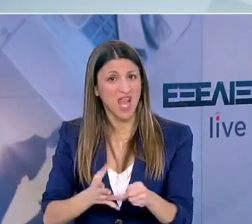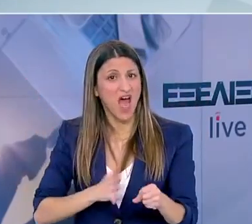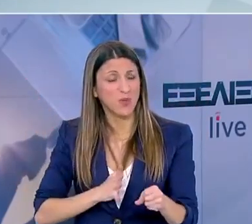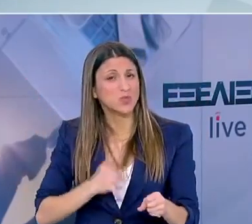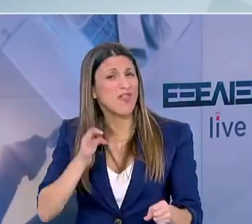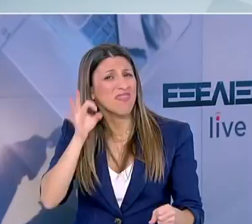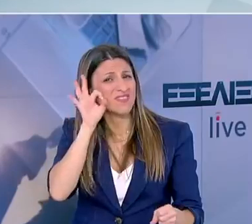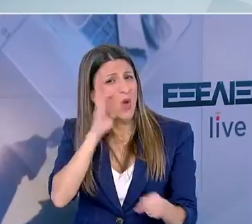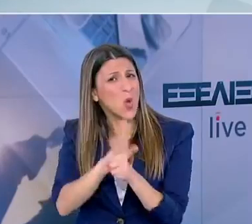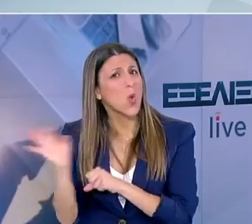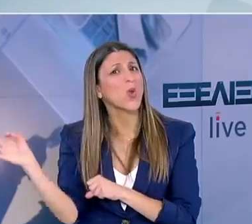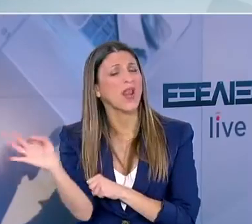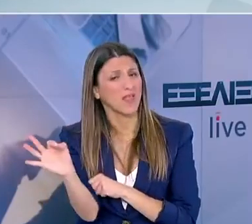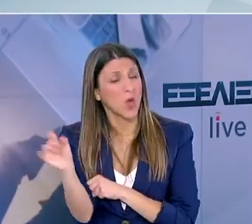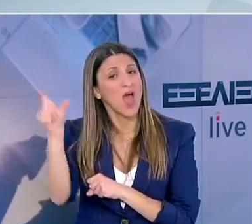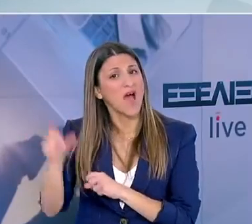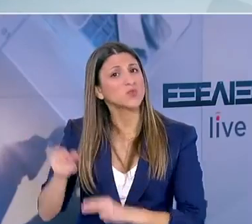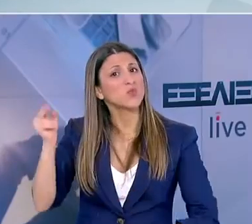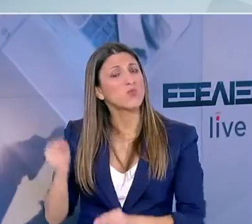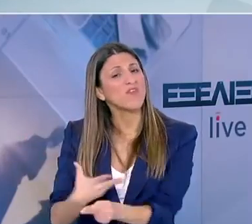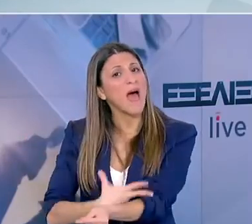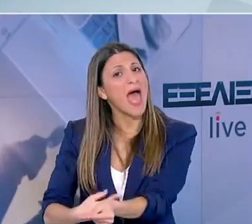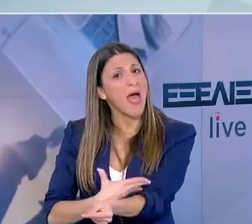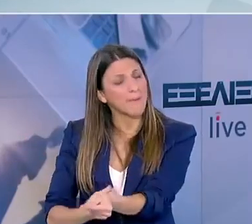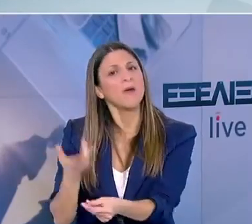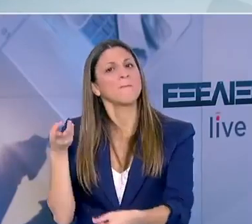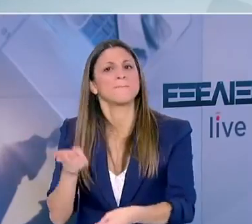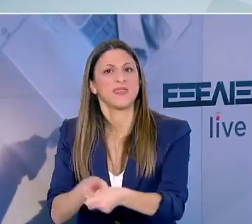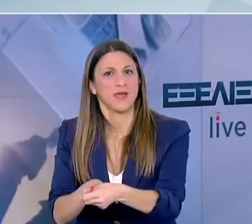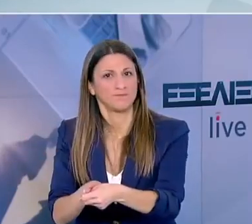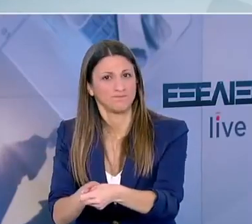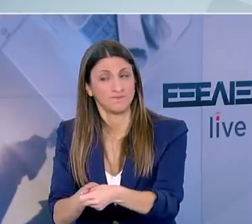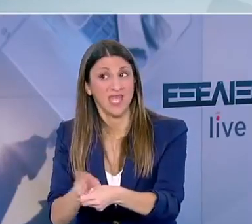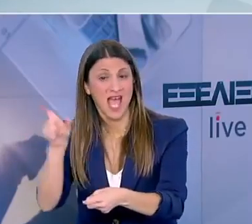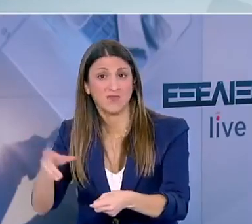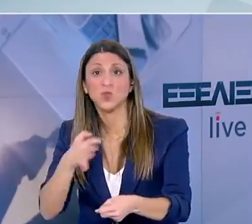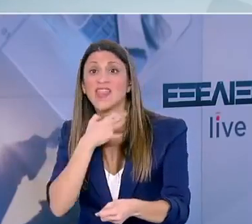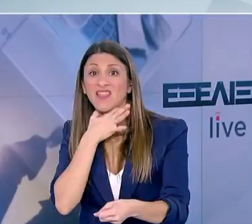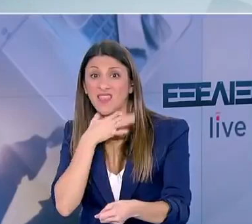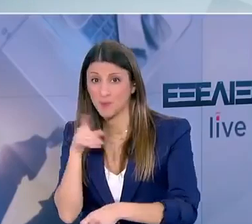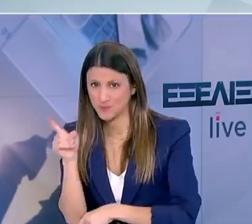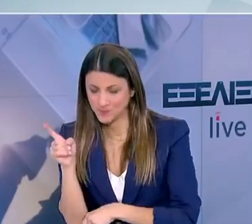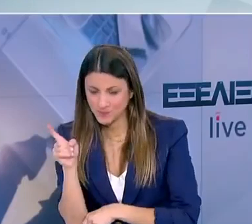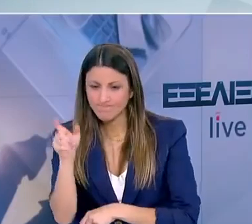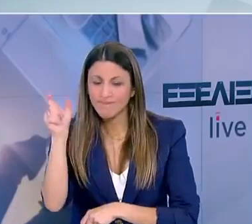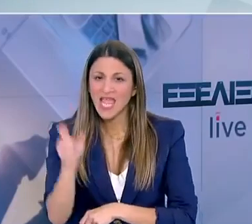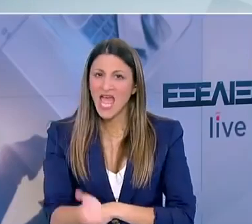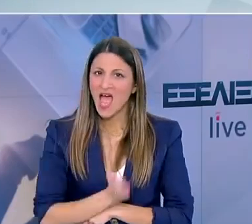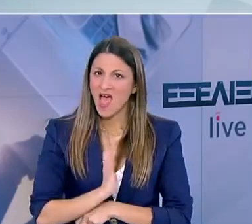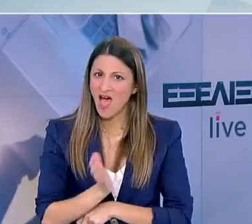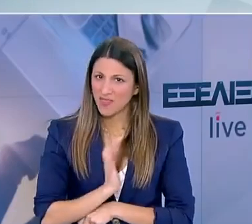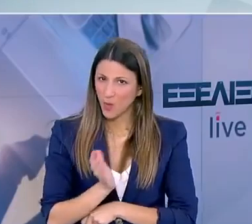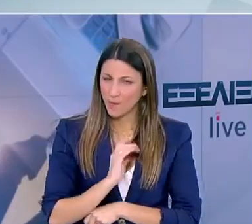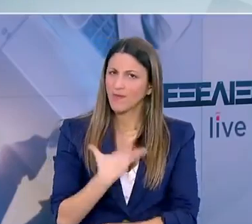ο οποίος είχε και δραπανοκυταρική ανεμία. Γιατί οι ασθενείς με μεσογειακή ανεμία και δραπανοκυταρική ανεμία δεν ανήκουν